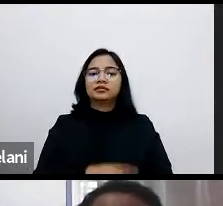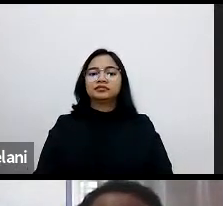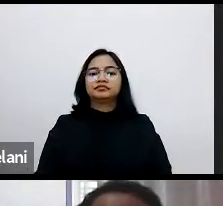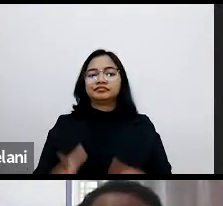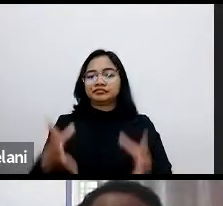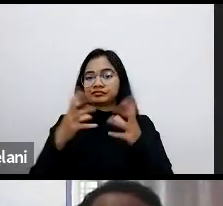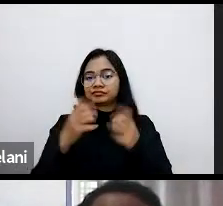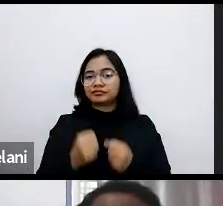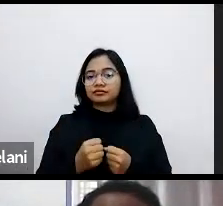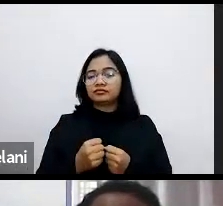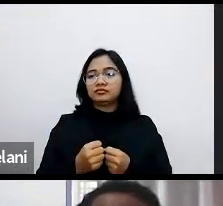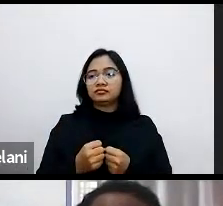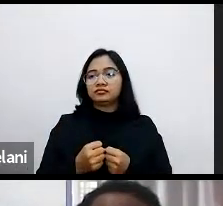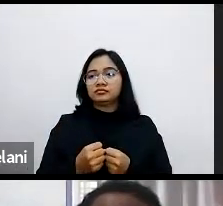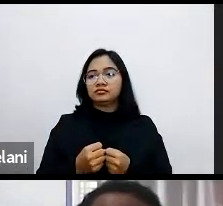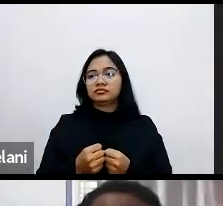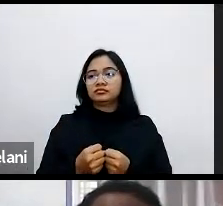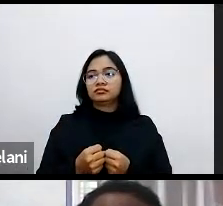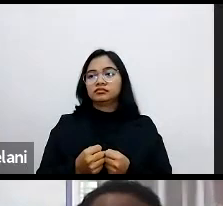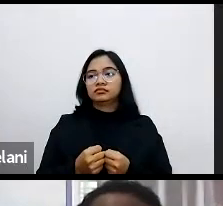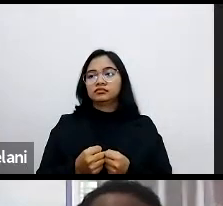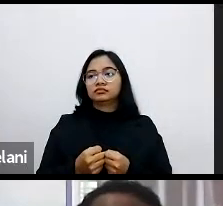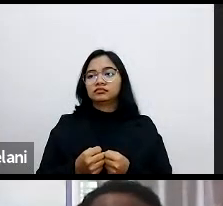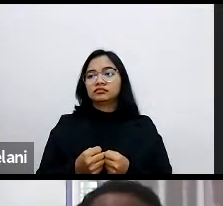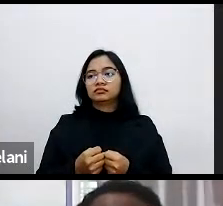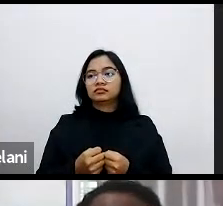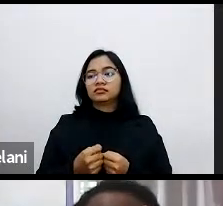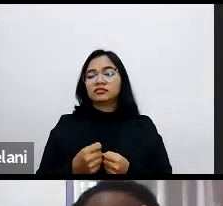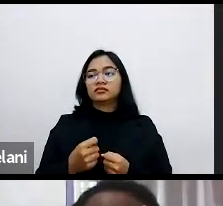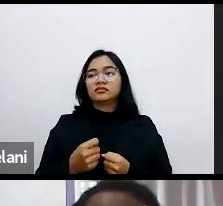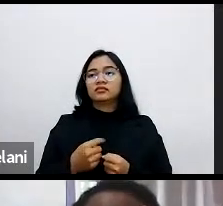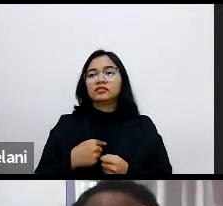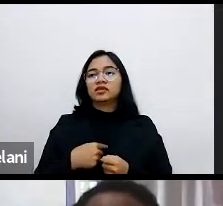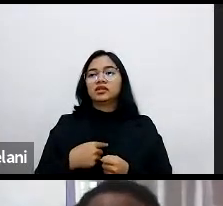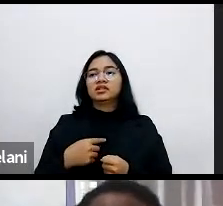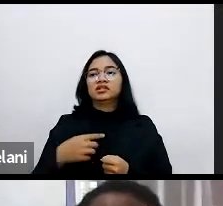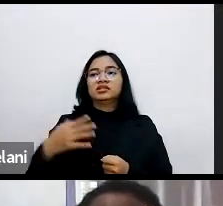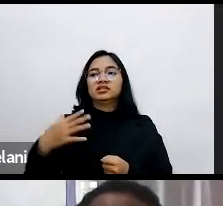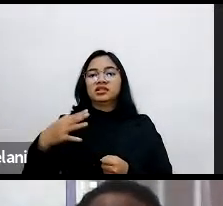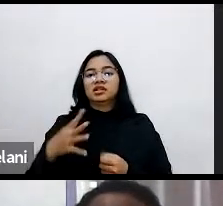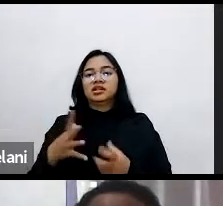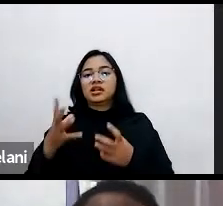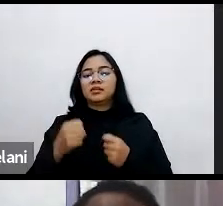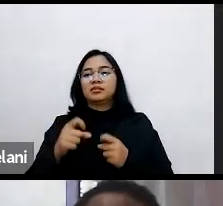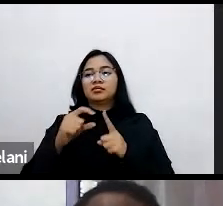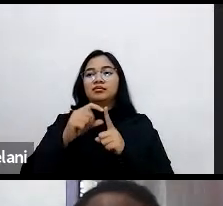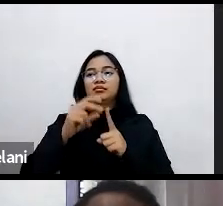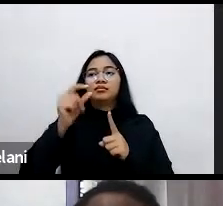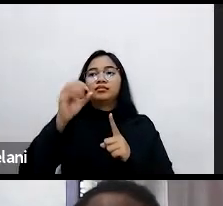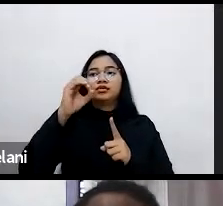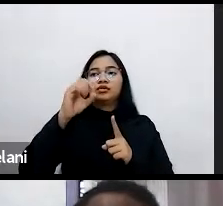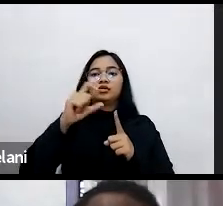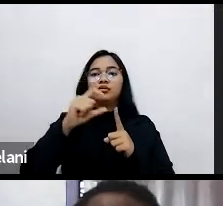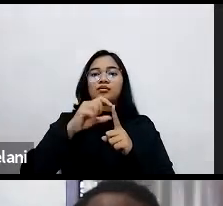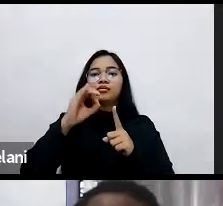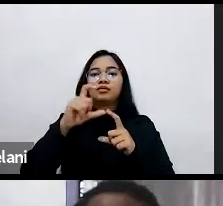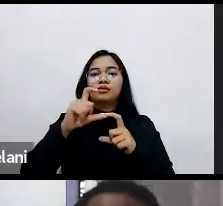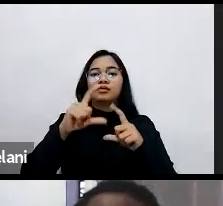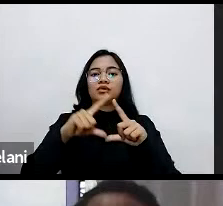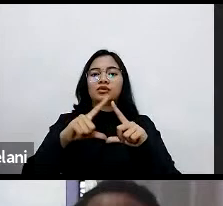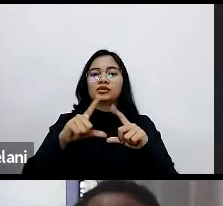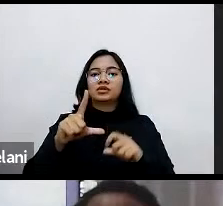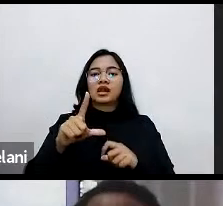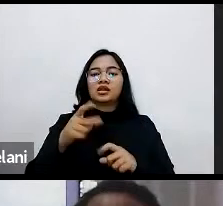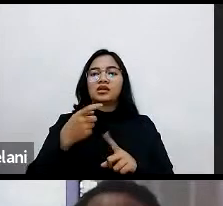mendapatkan, ini saya sering banget ya dapat proposal master atau PhD dari Indonesia, terus saya merasa aduh nih konsepnya